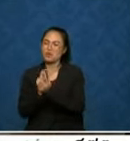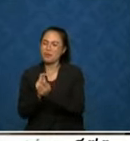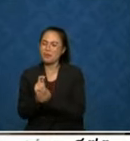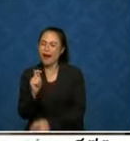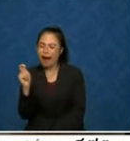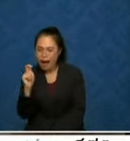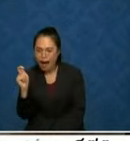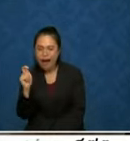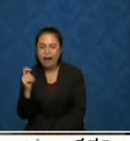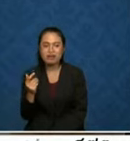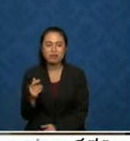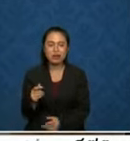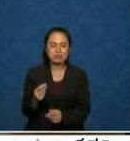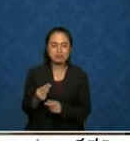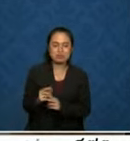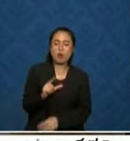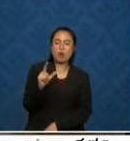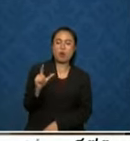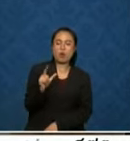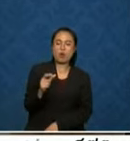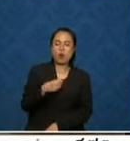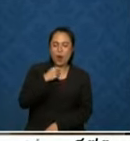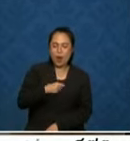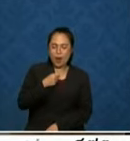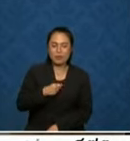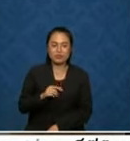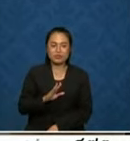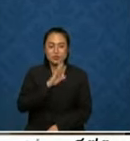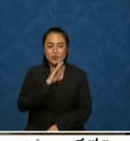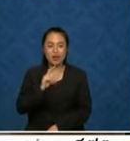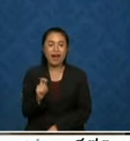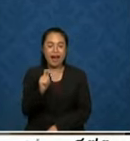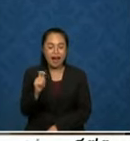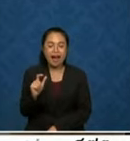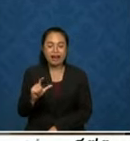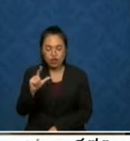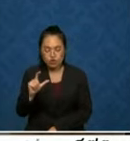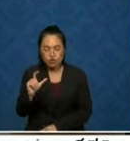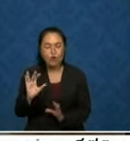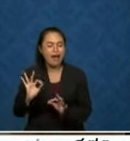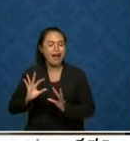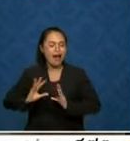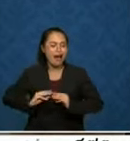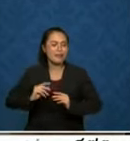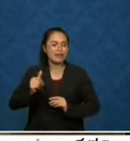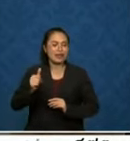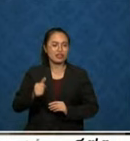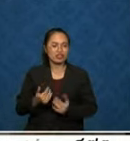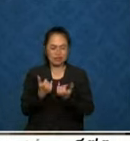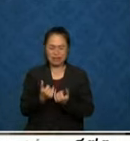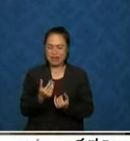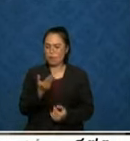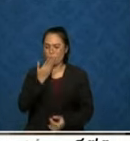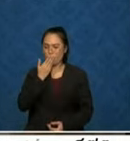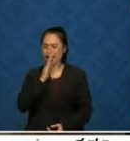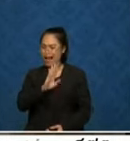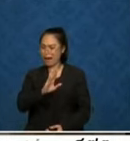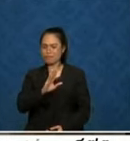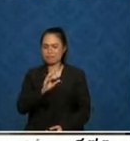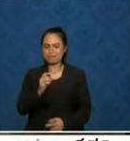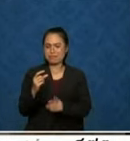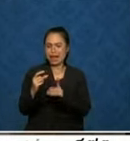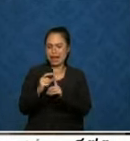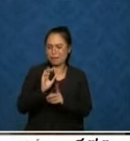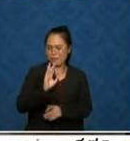หรือว่าเรียกลุงแต่จะว่าไปอากับลุงก็พอรับได้ครับนาทีนี้ที่ห้ามเรียกโดยเด็ดขาดคือห้